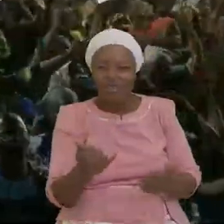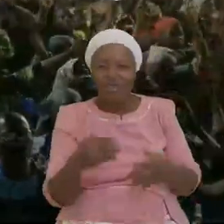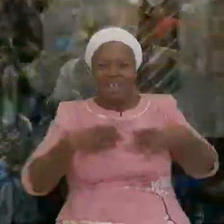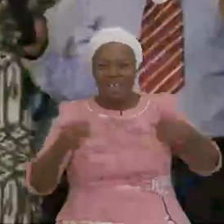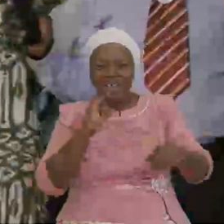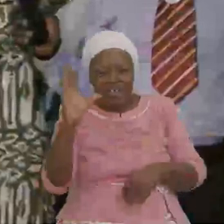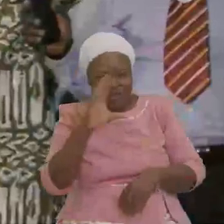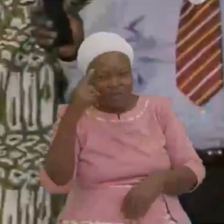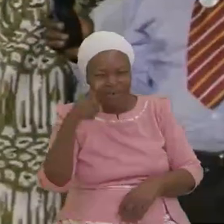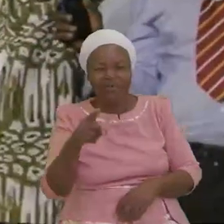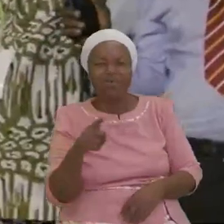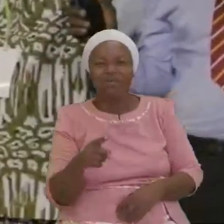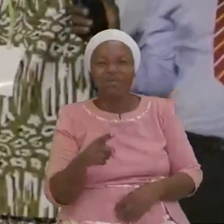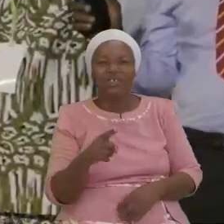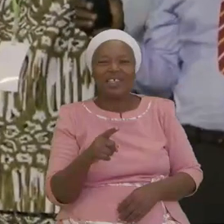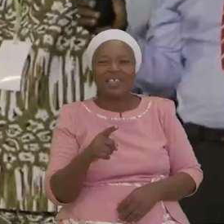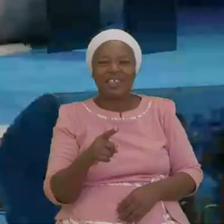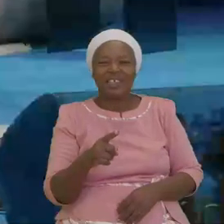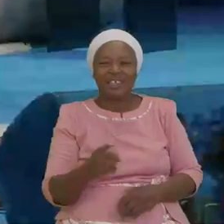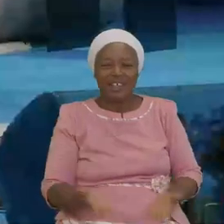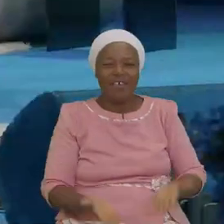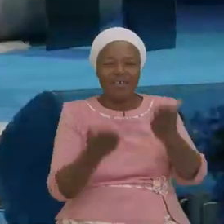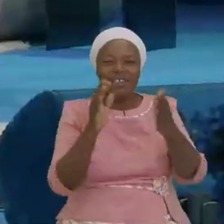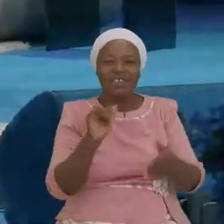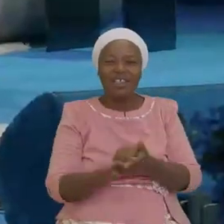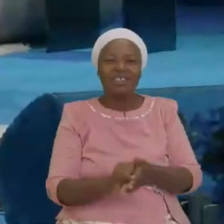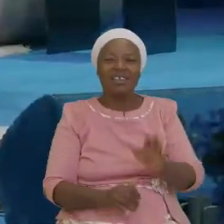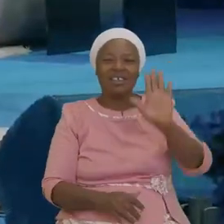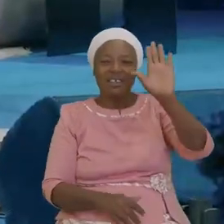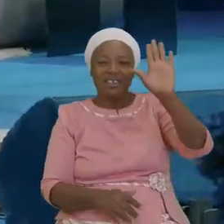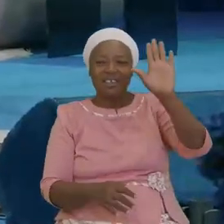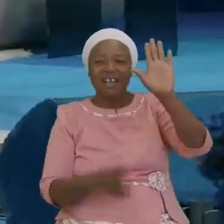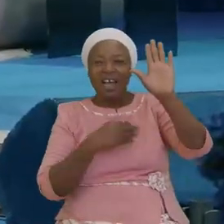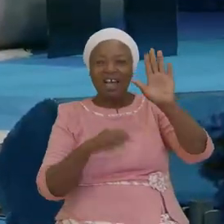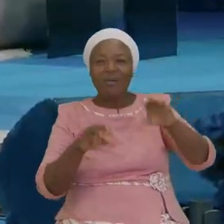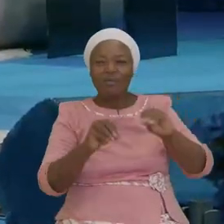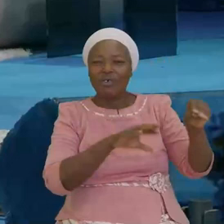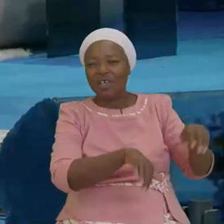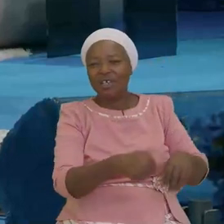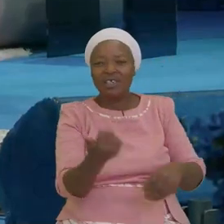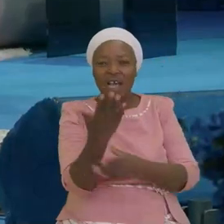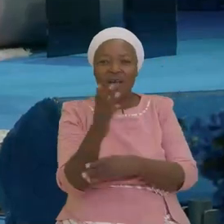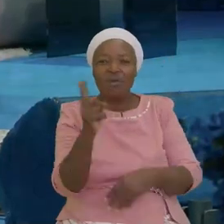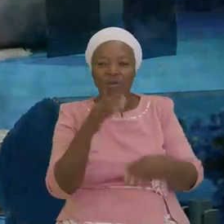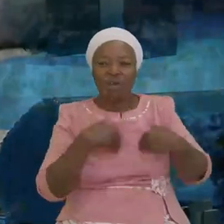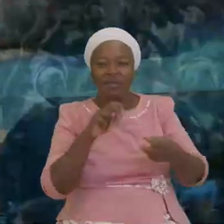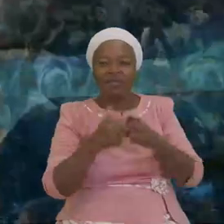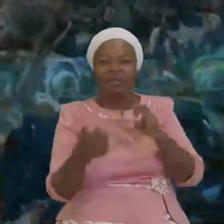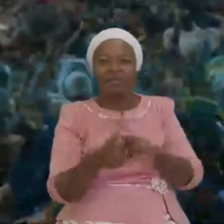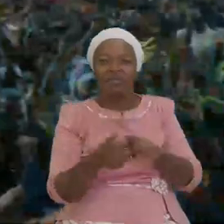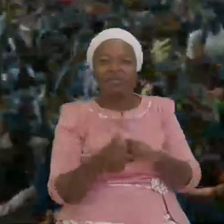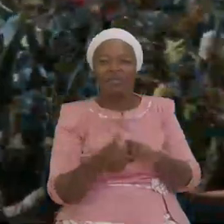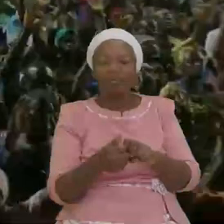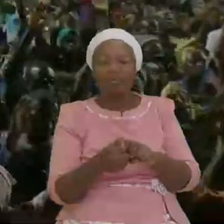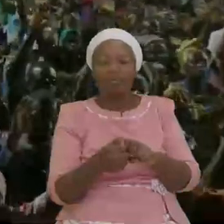miracle vous cherche. Où êtes-vous? La guérison vous cherche. Levez la main là.